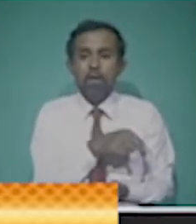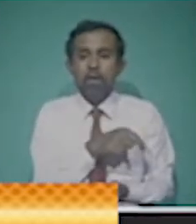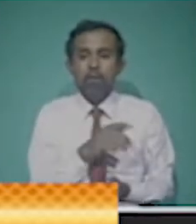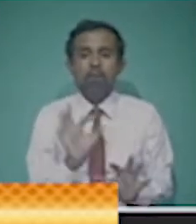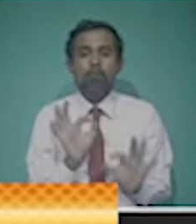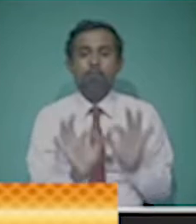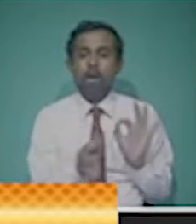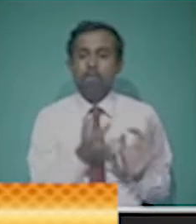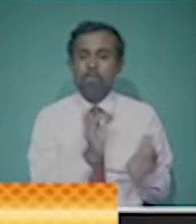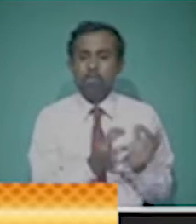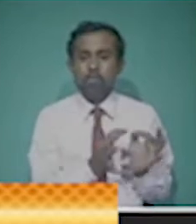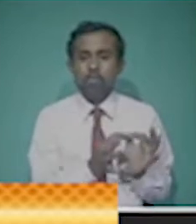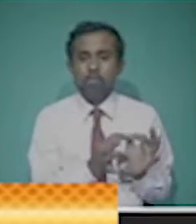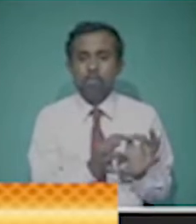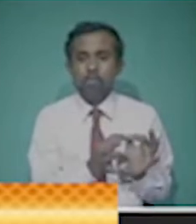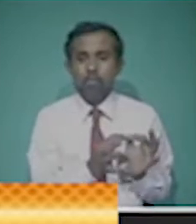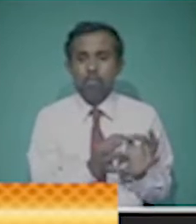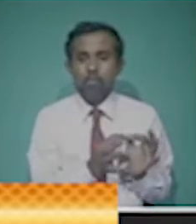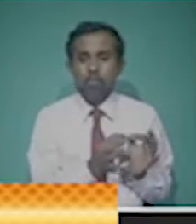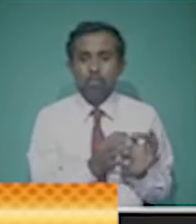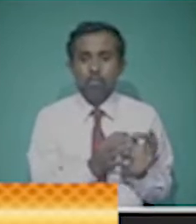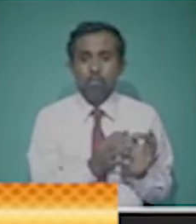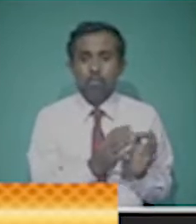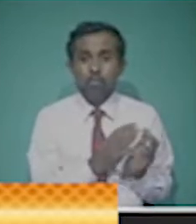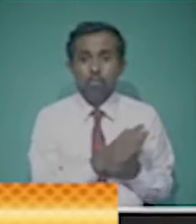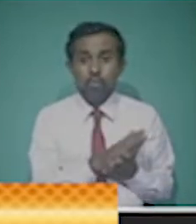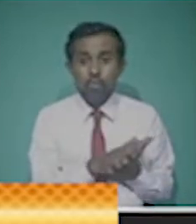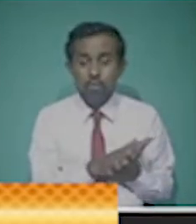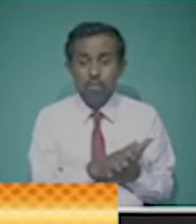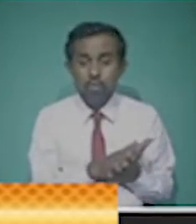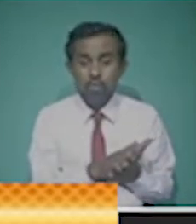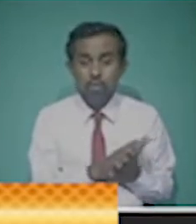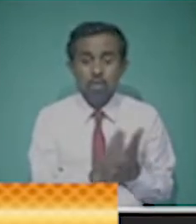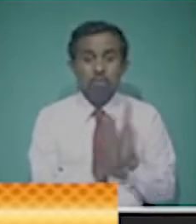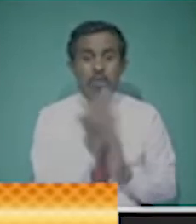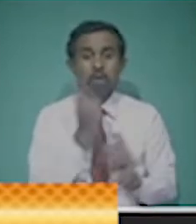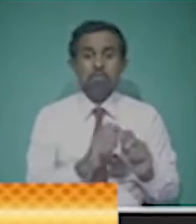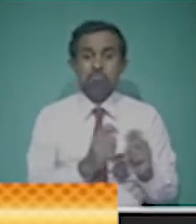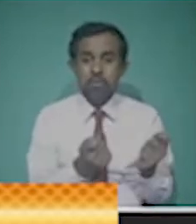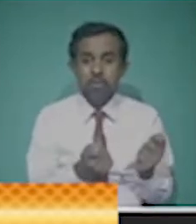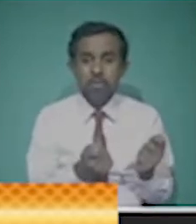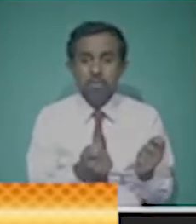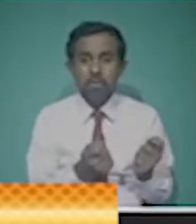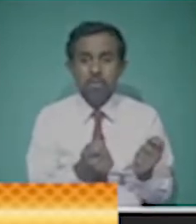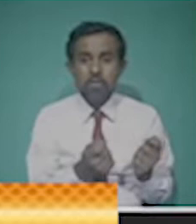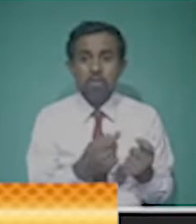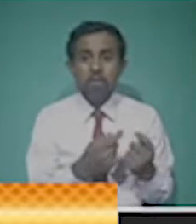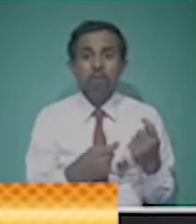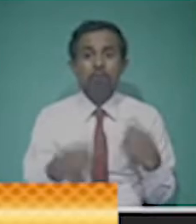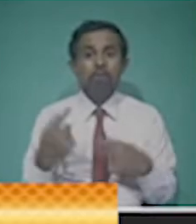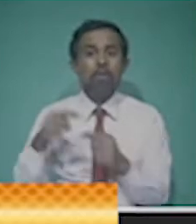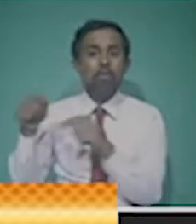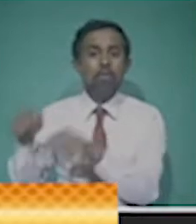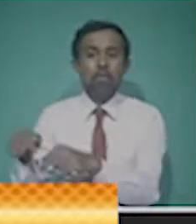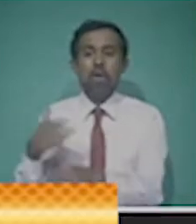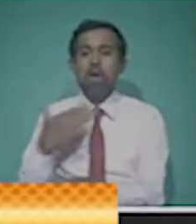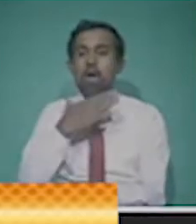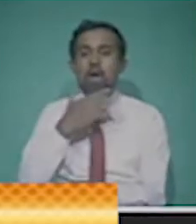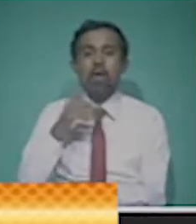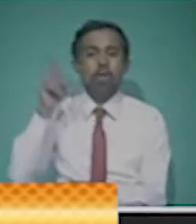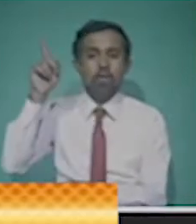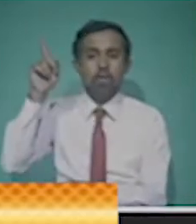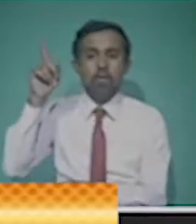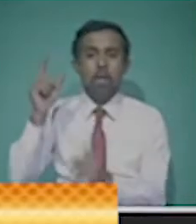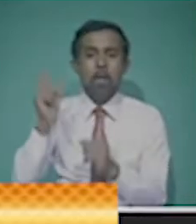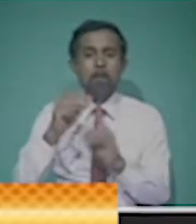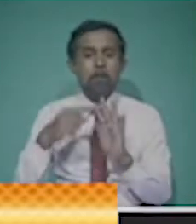batuar, padangan nuwa, itena sahaja tena, mamaan eva ulangan mana. Ibagai mereka ikutan dengan demai London berenda pulang, Paris